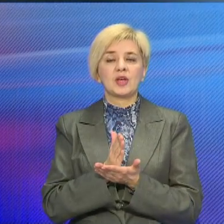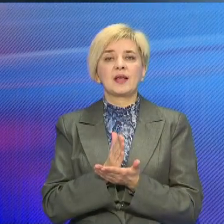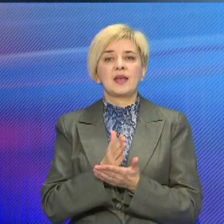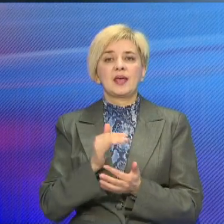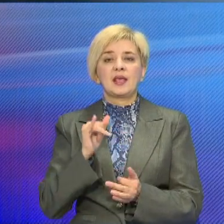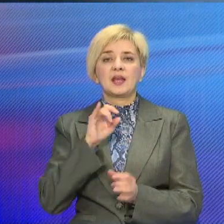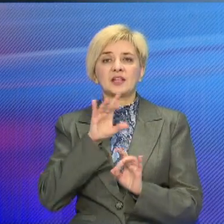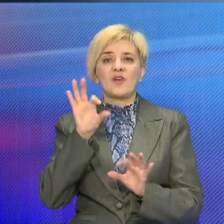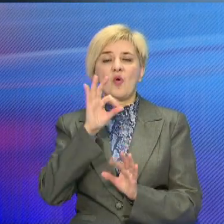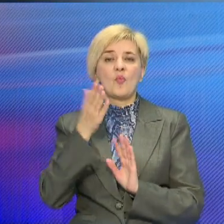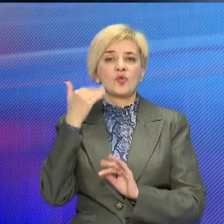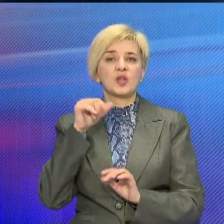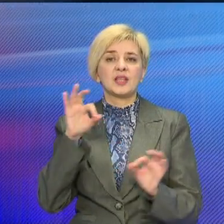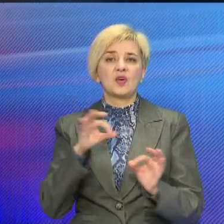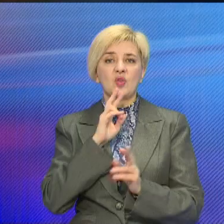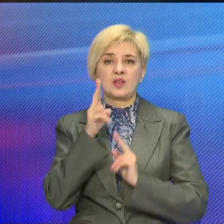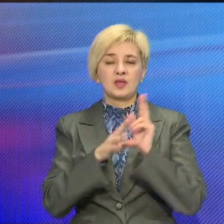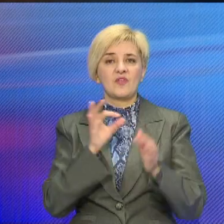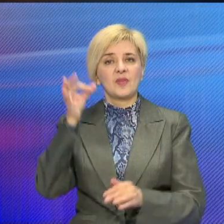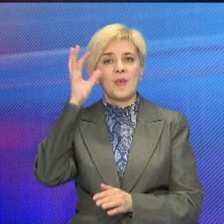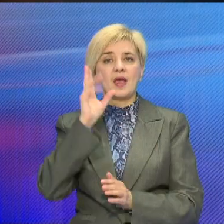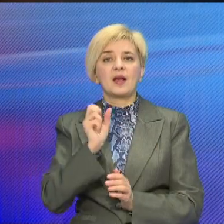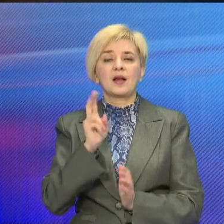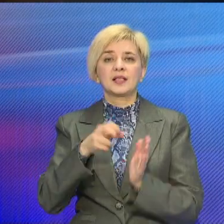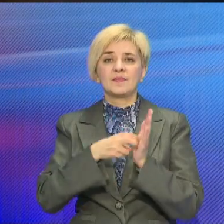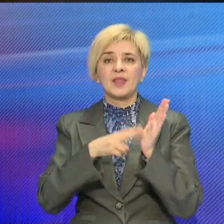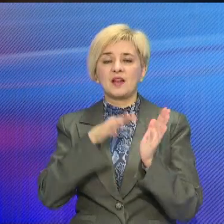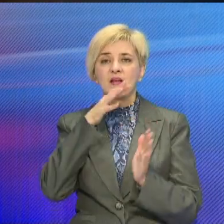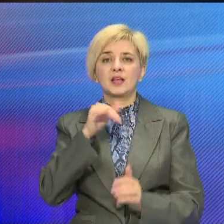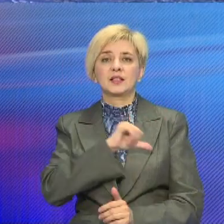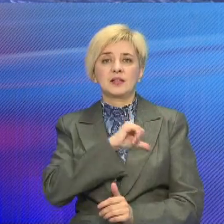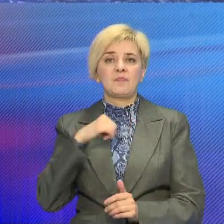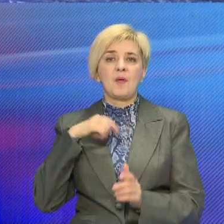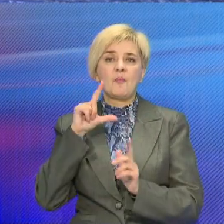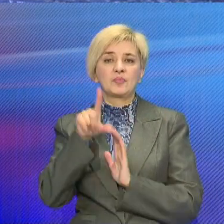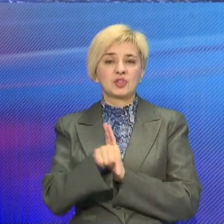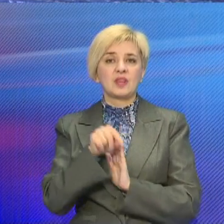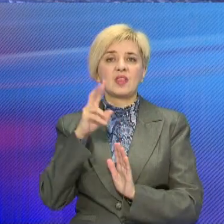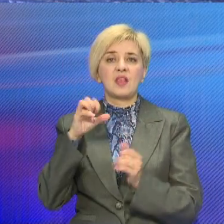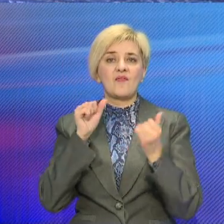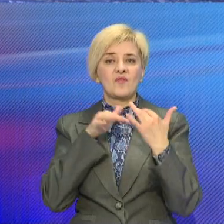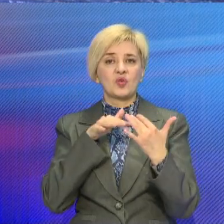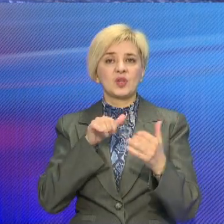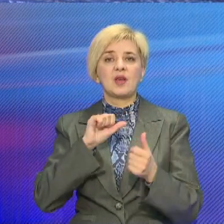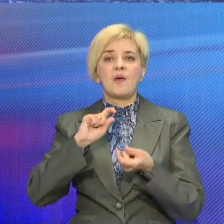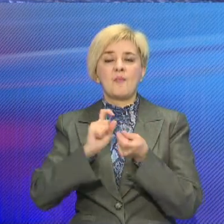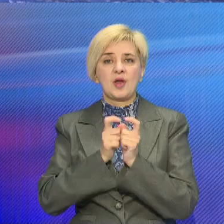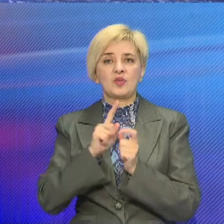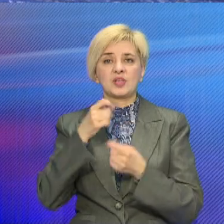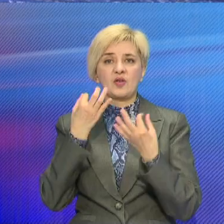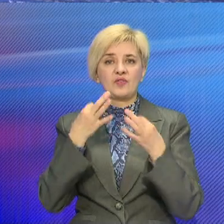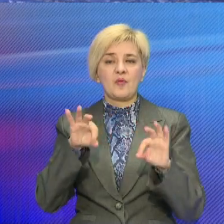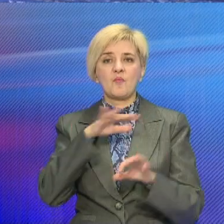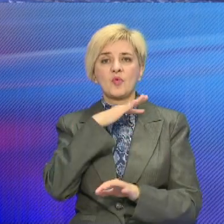не скардится. Вспоминая, как 18-годовой девчиной доброохотно пошла на фронт, замагалась за вызволение многих советских городов